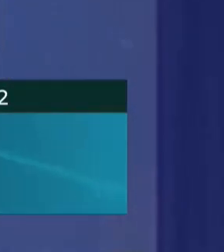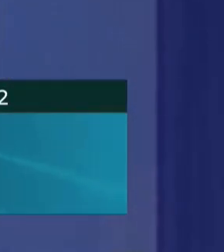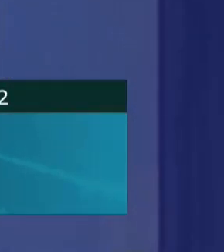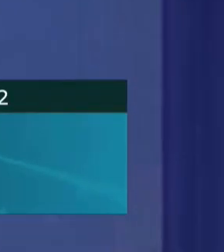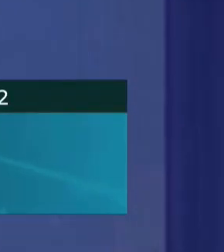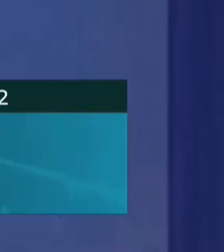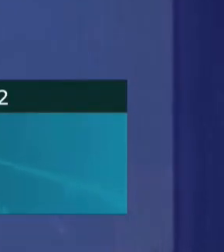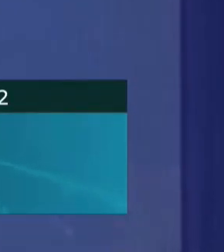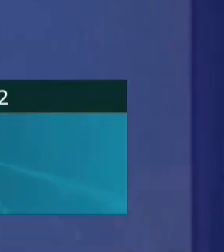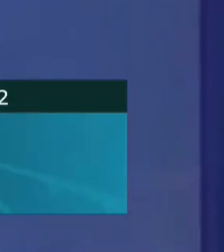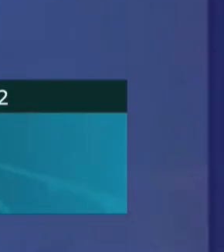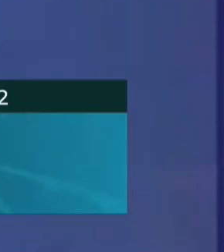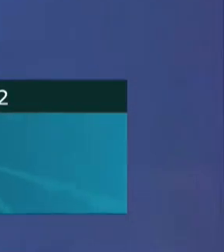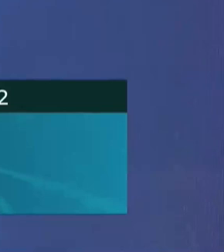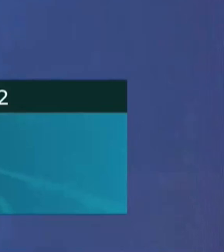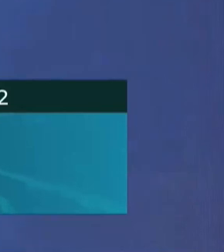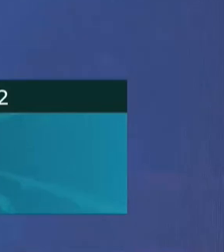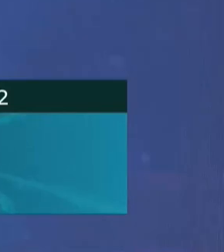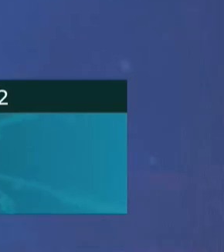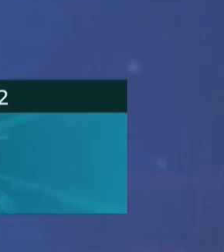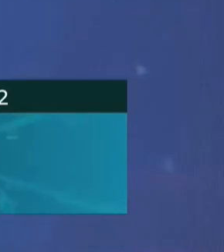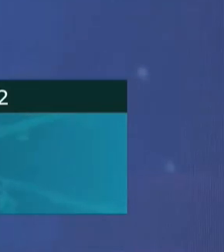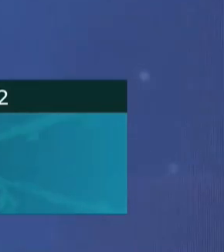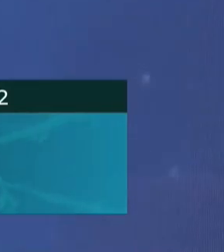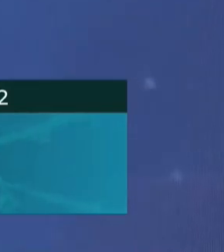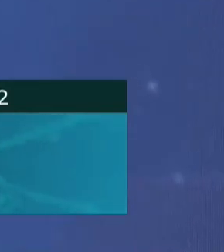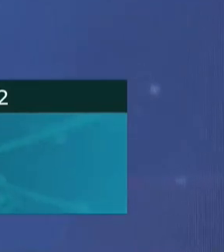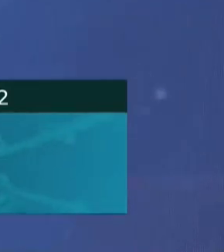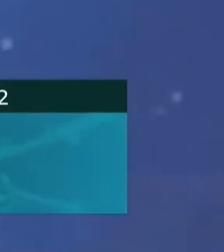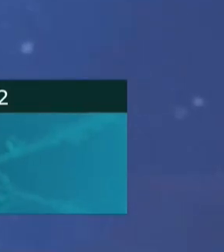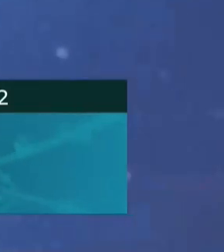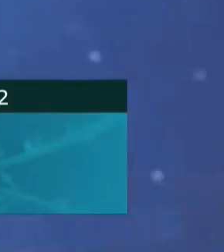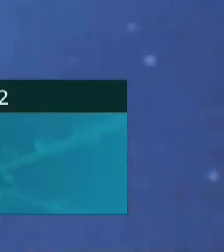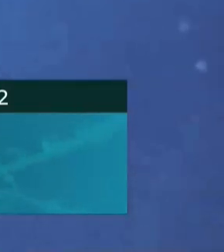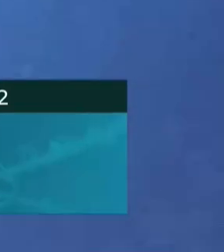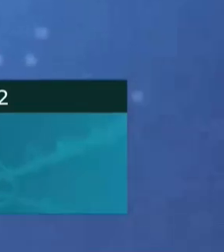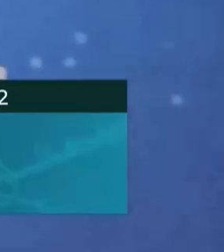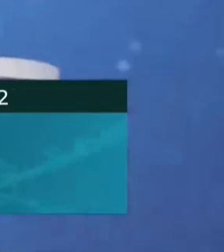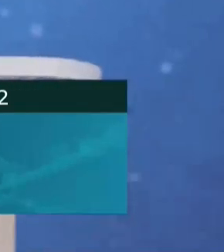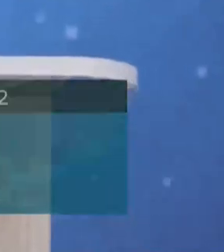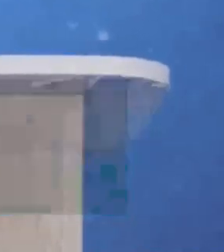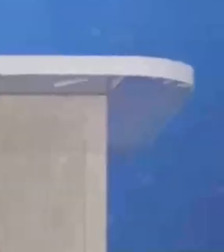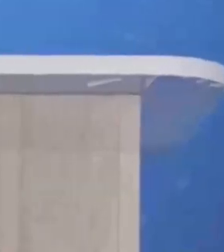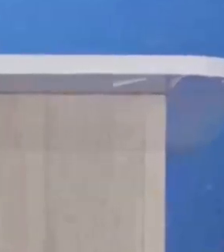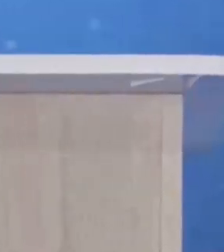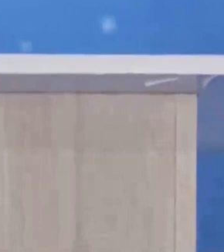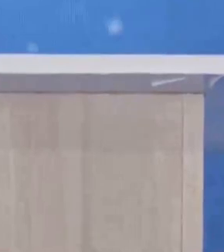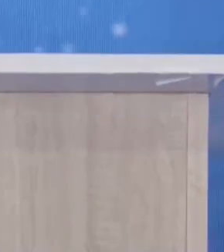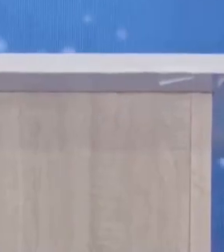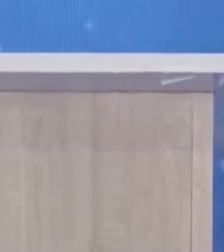la lumière des nations. La lumière des nations.